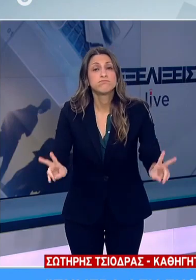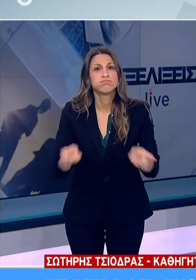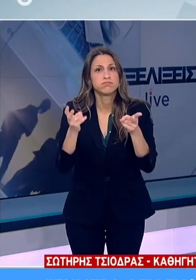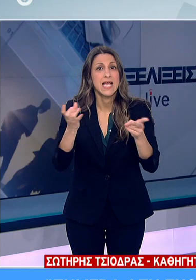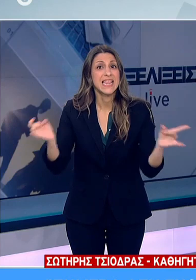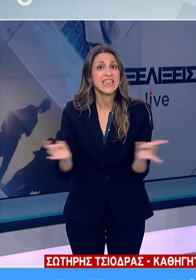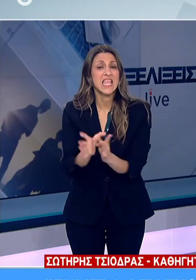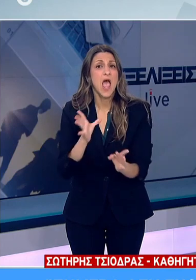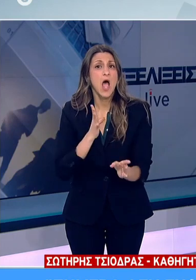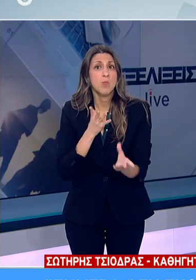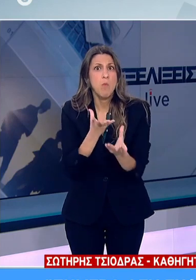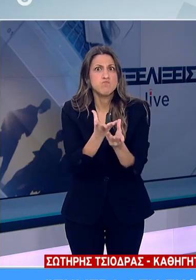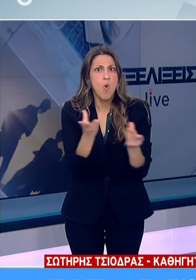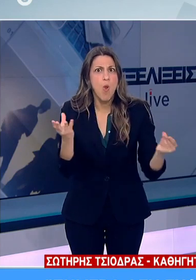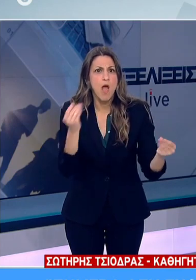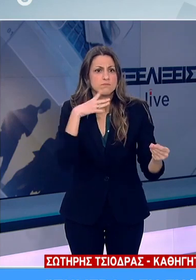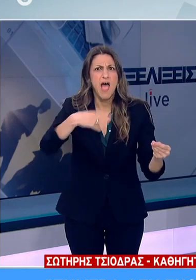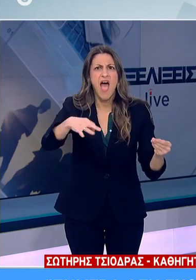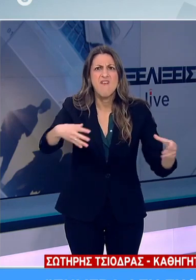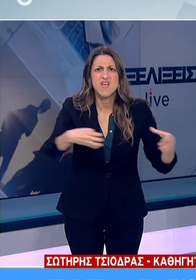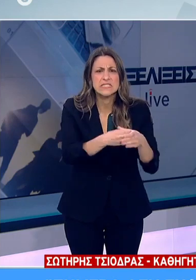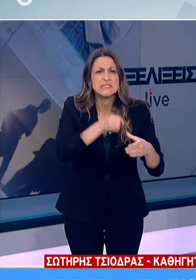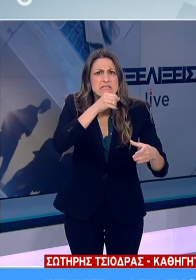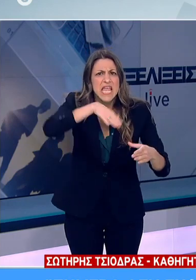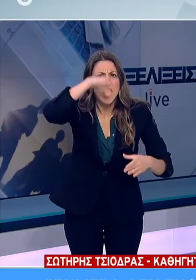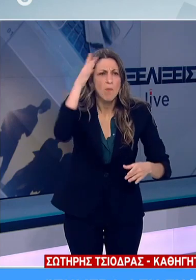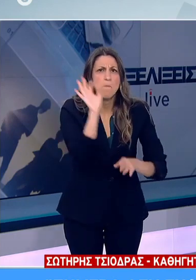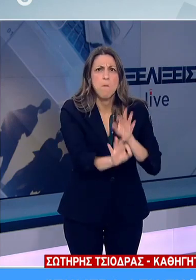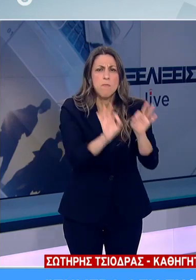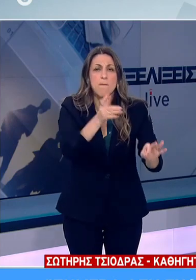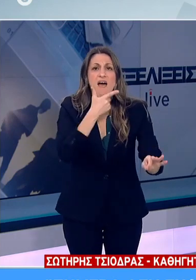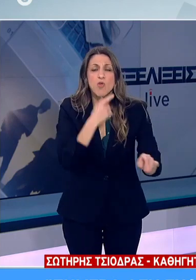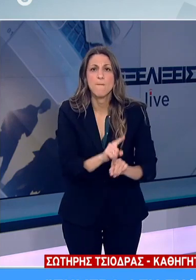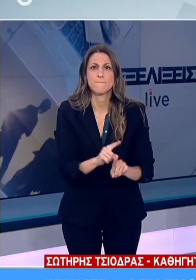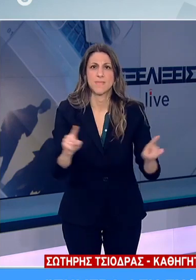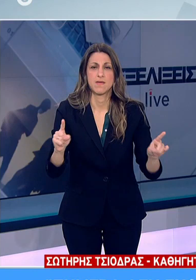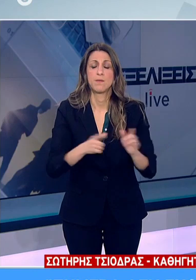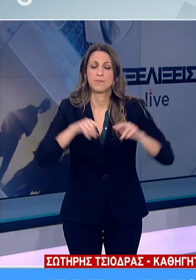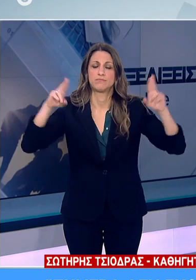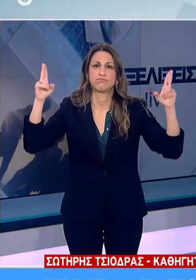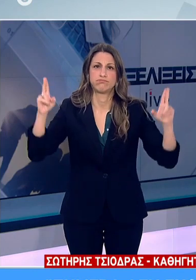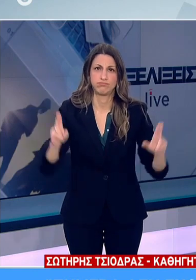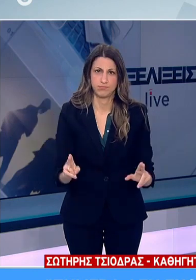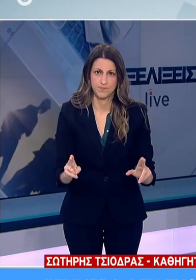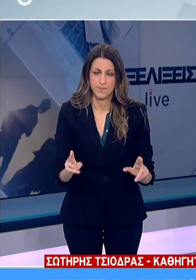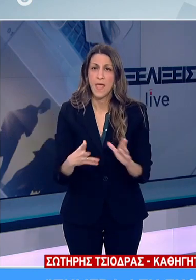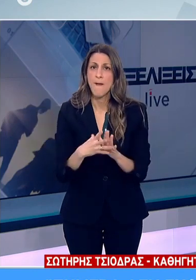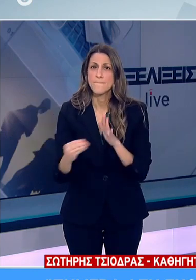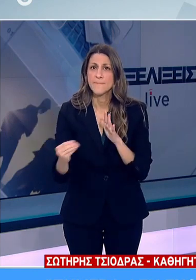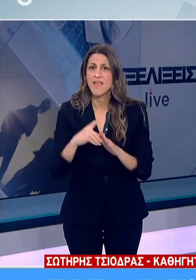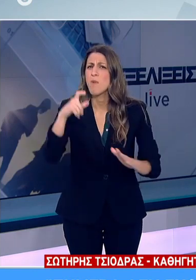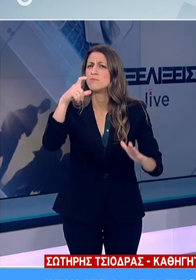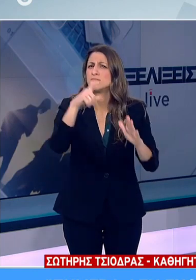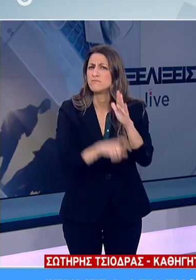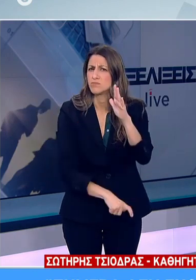διαβίουν ευάλωτες ομάδες και να γίνεται η χνηλάτιση των επαφών και περιορισμός μετάδοσης της νόσου, όπως έγινε και στη δομή φιλοξενίας για την